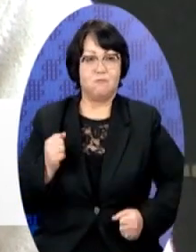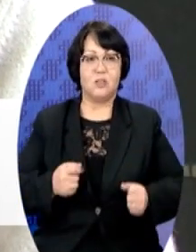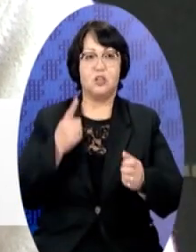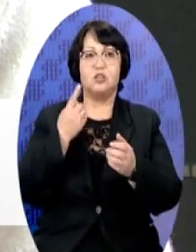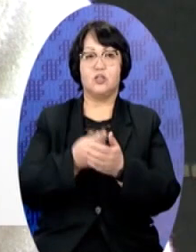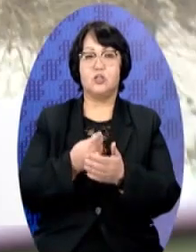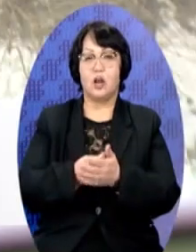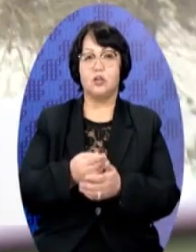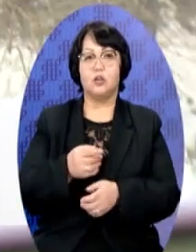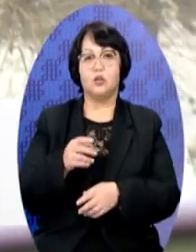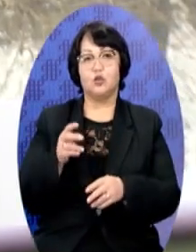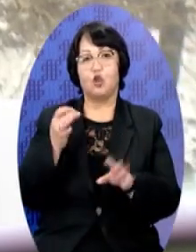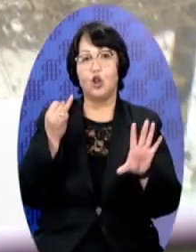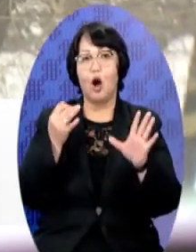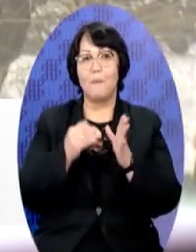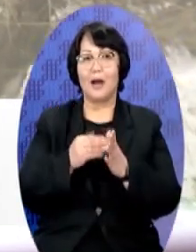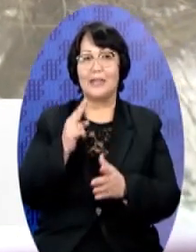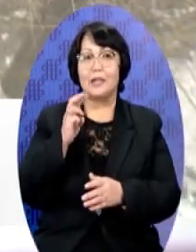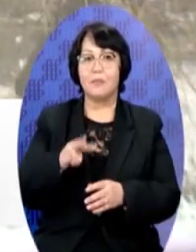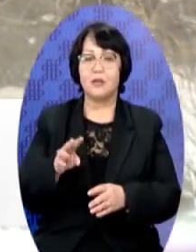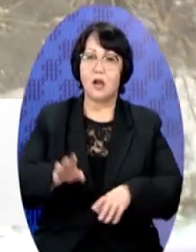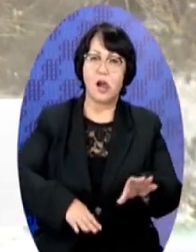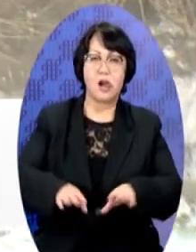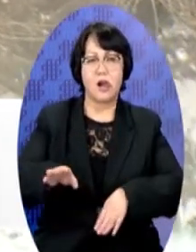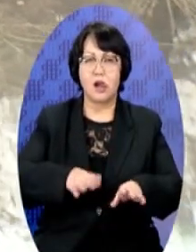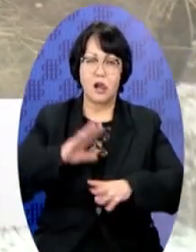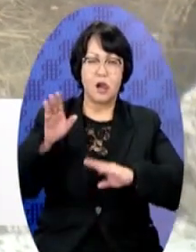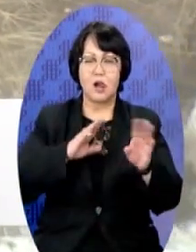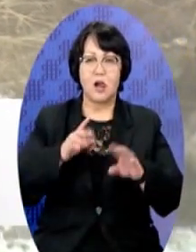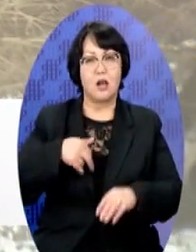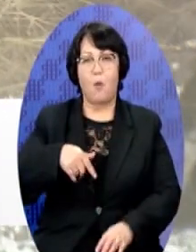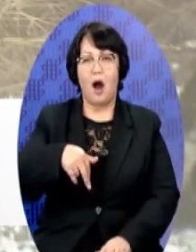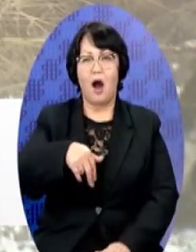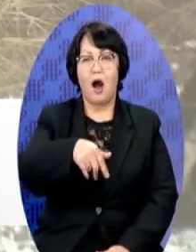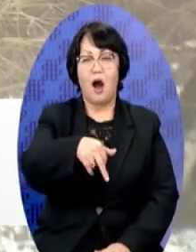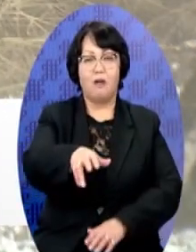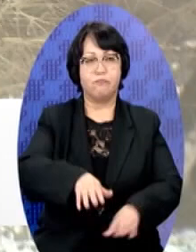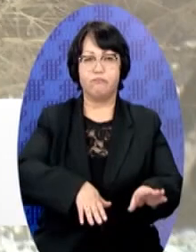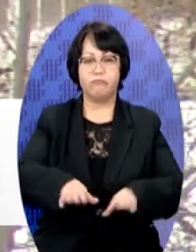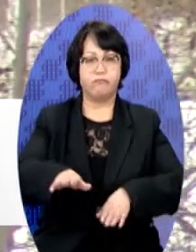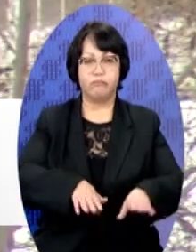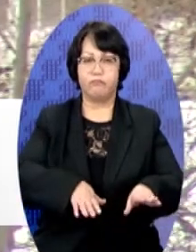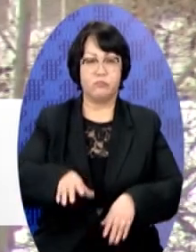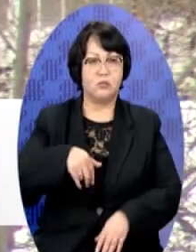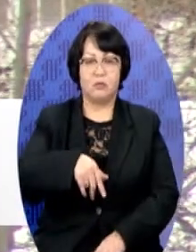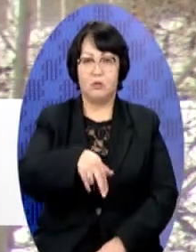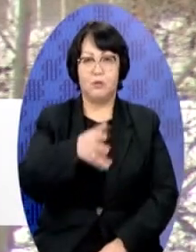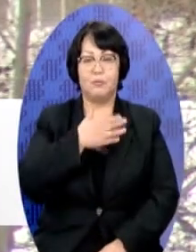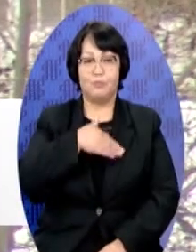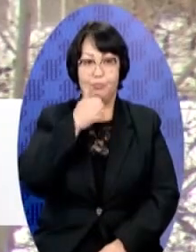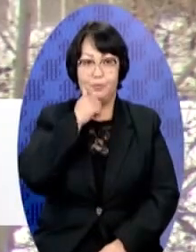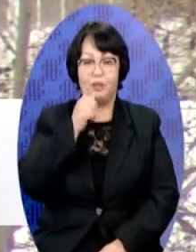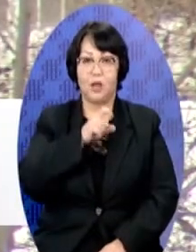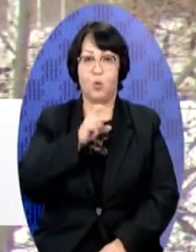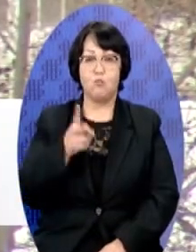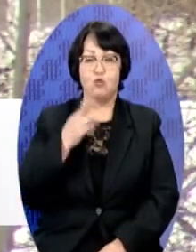бах. Инженеэр төгжрэлд цагаа өрөх бус ажил гэрийн хооронд алхалт хийснийхэн төлөө урамшуул аваа зогсохгүй эрүүл мэндийн том